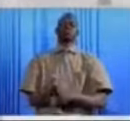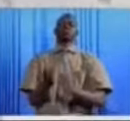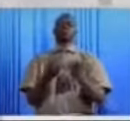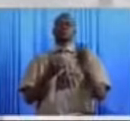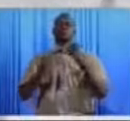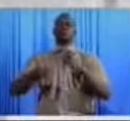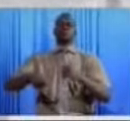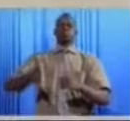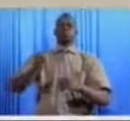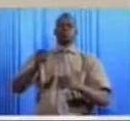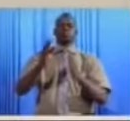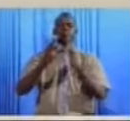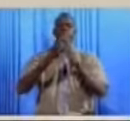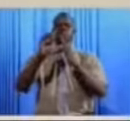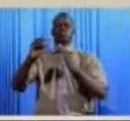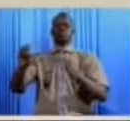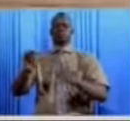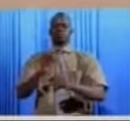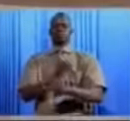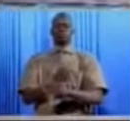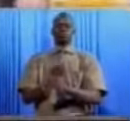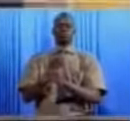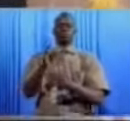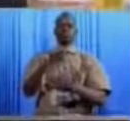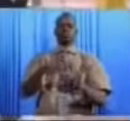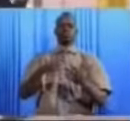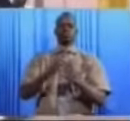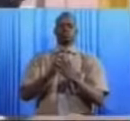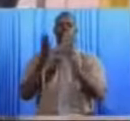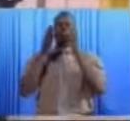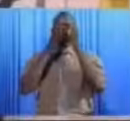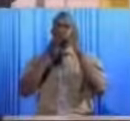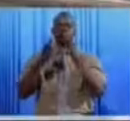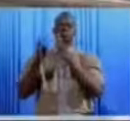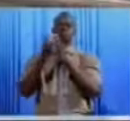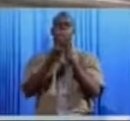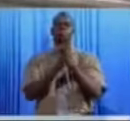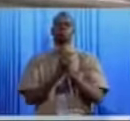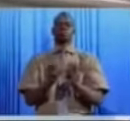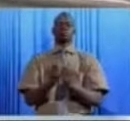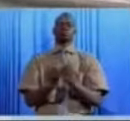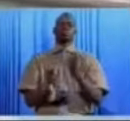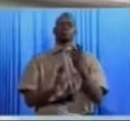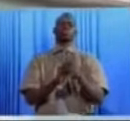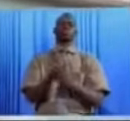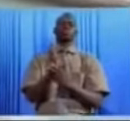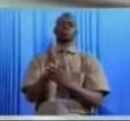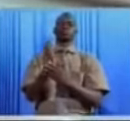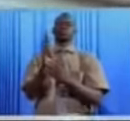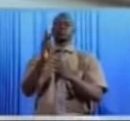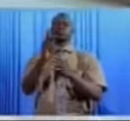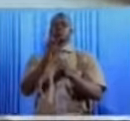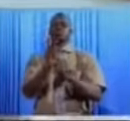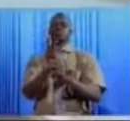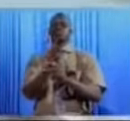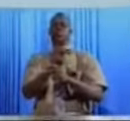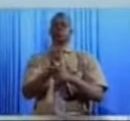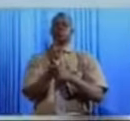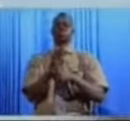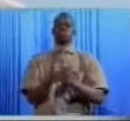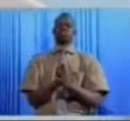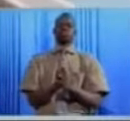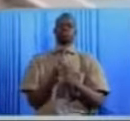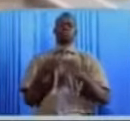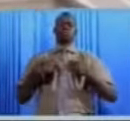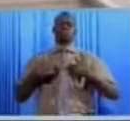potable l'occupation anarchique de lui de ce barrage pour la culture maraîchère avec l'utilisation des pesticides déjections d'animaux surtout